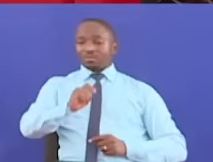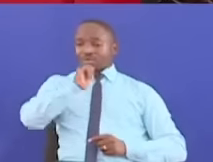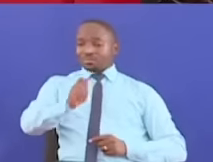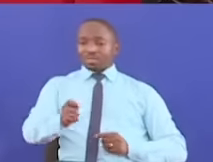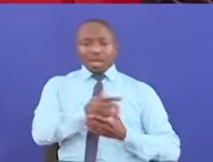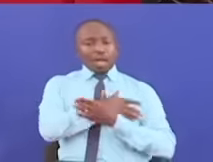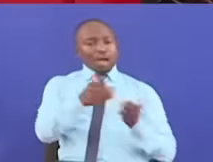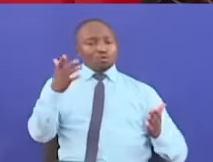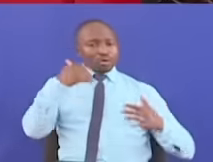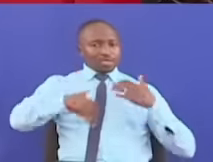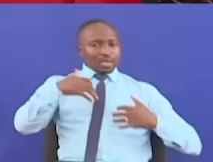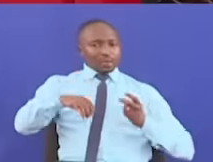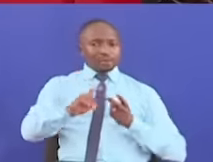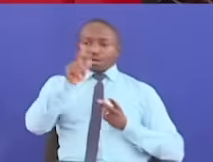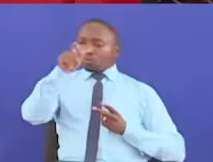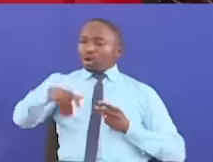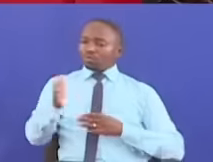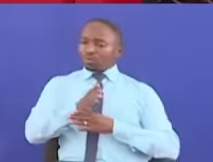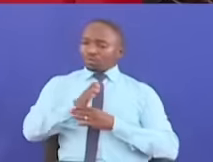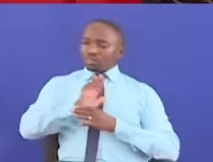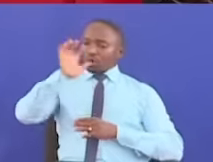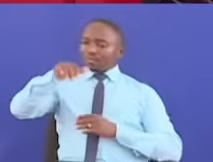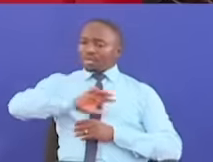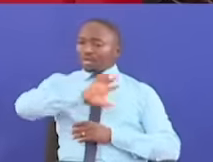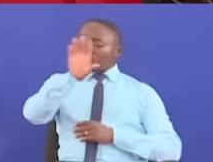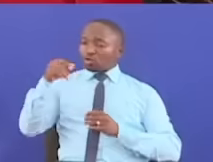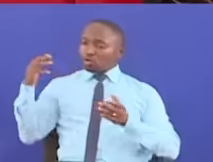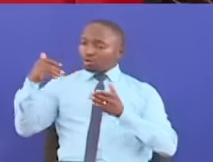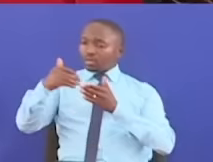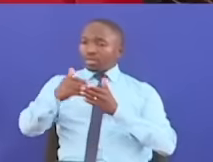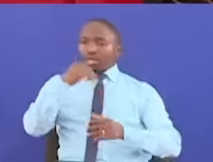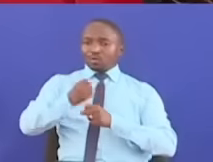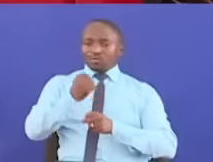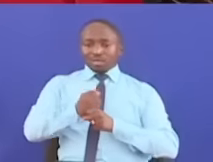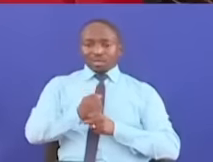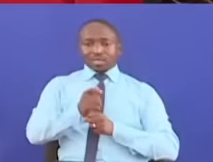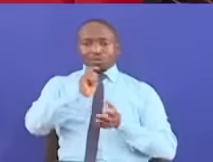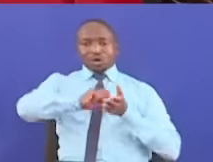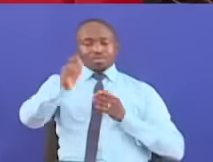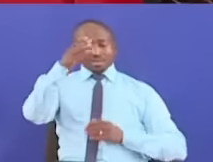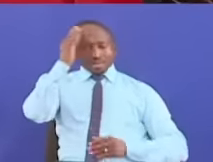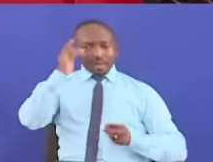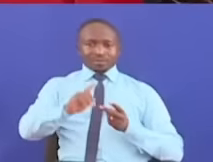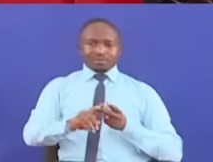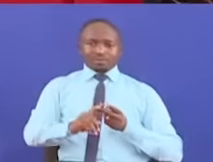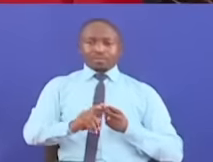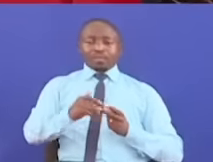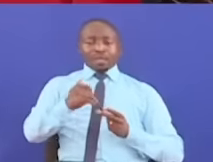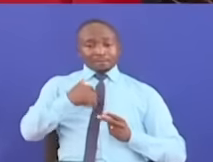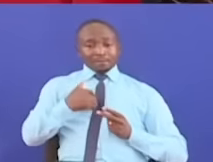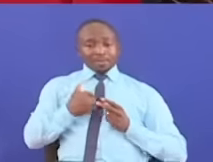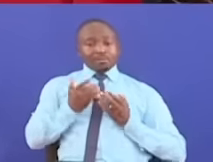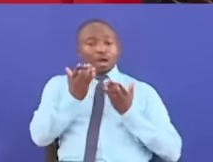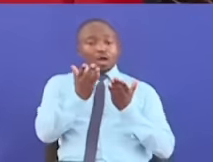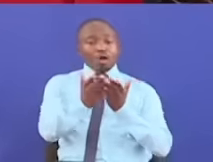Hakuna shaka kW maa wali husa katika miak yote hiyoko katika ofisi za umma Rai yangu MH eshima